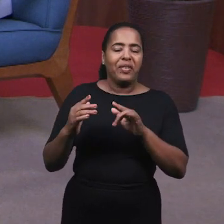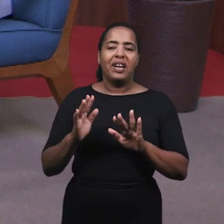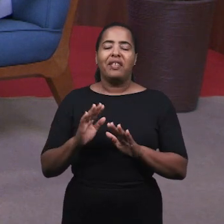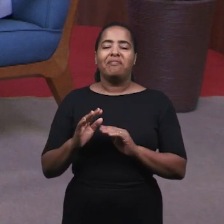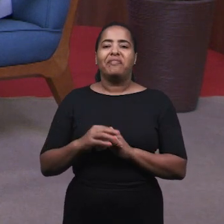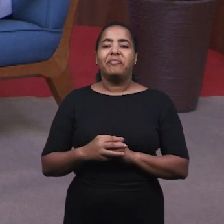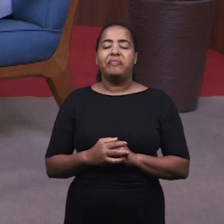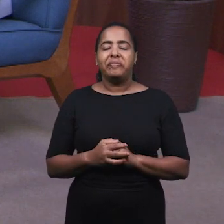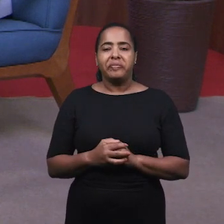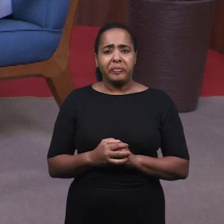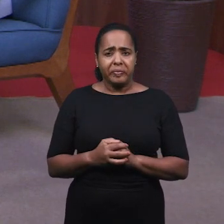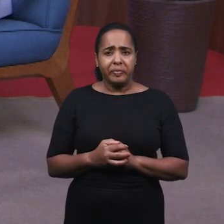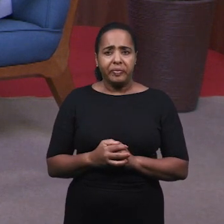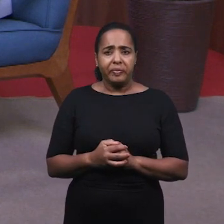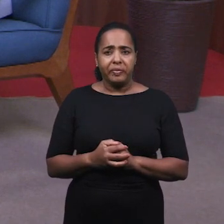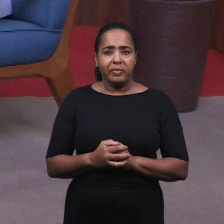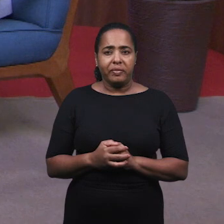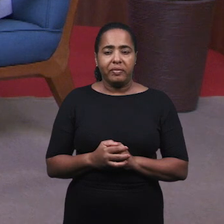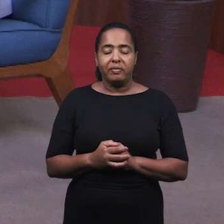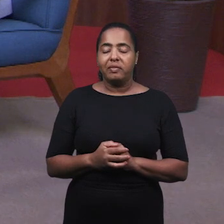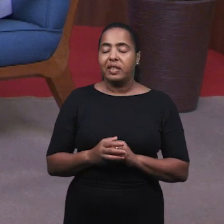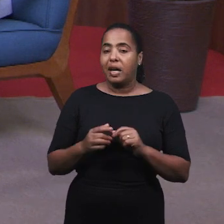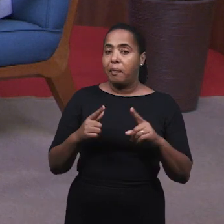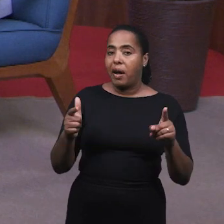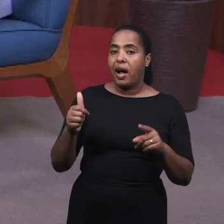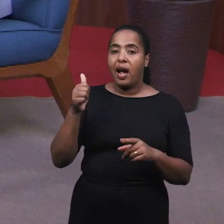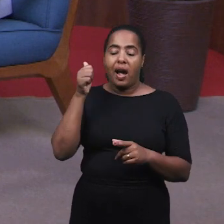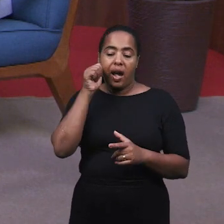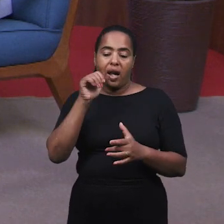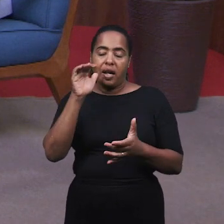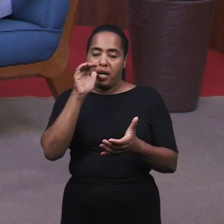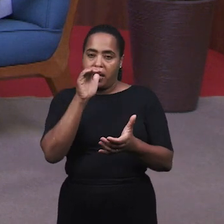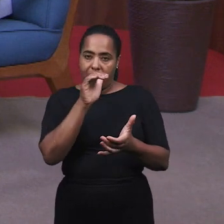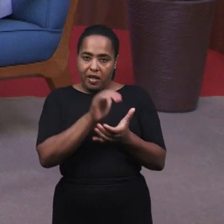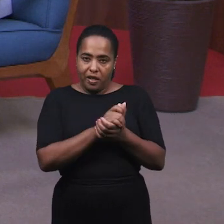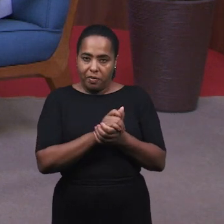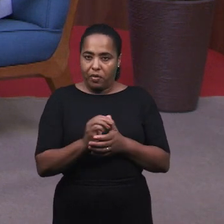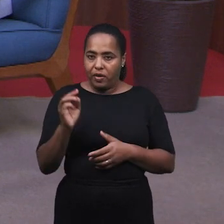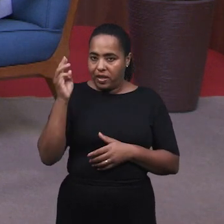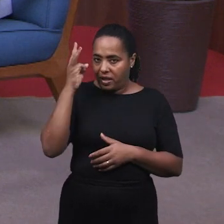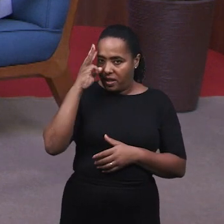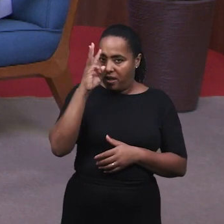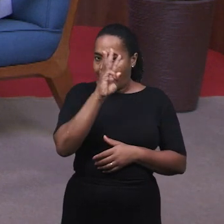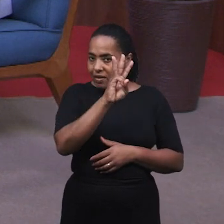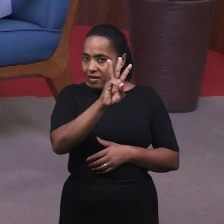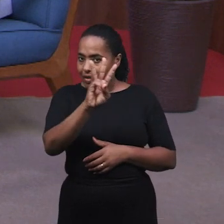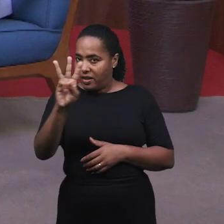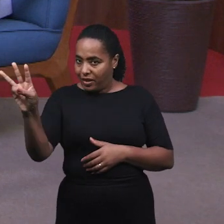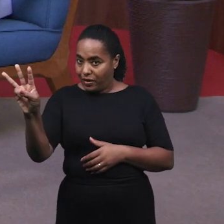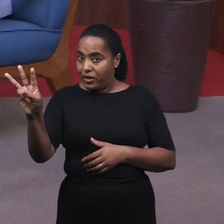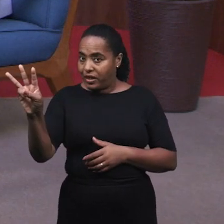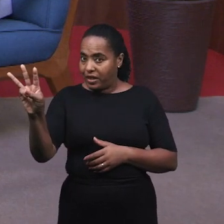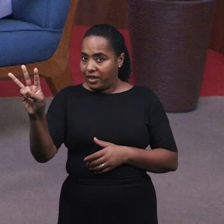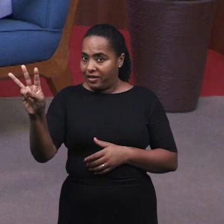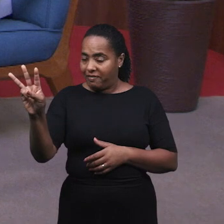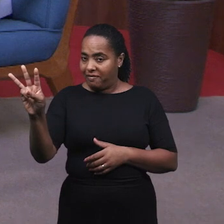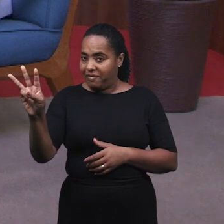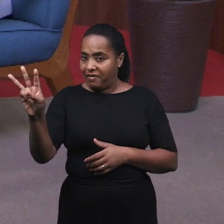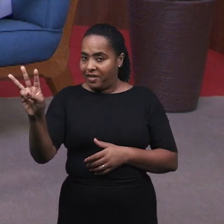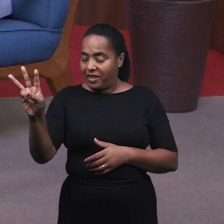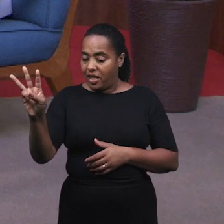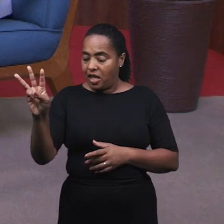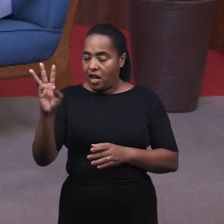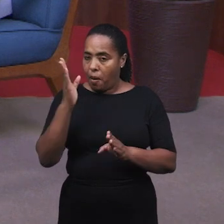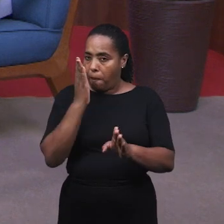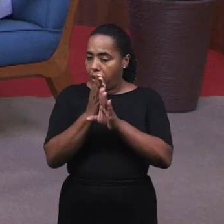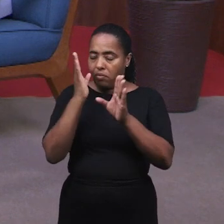Son épouse, au 3e jour, la Bible enregistre, au 3e jour, ils n'ont pas réussi à